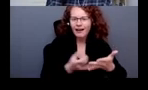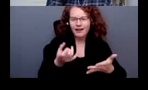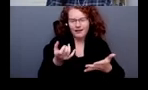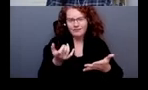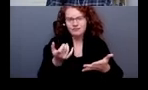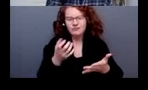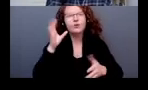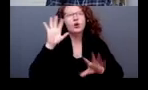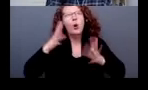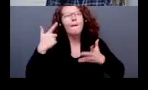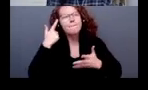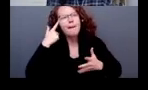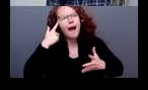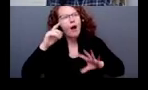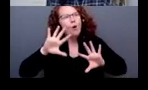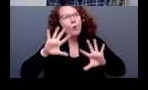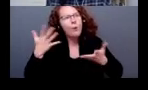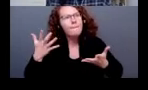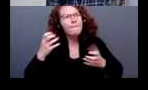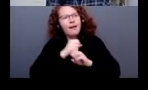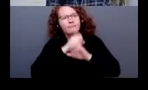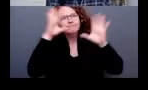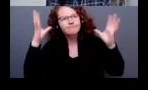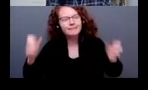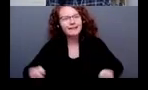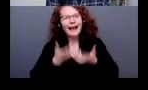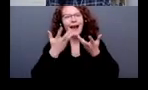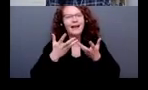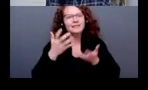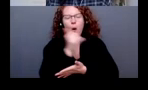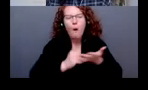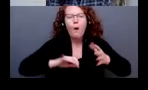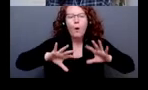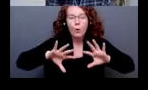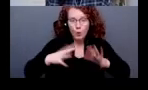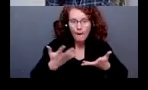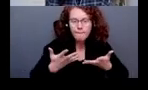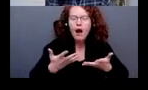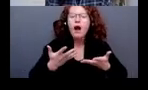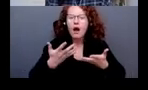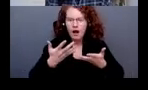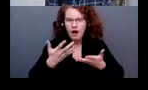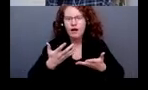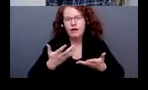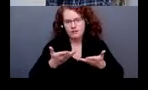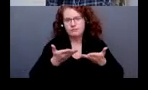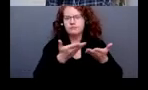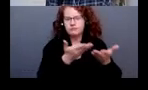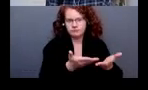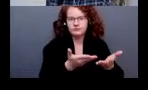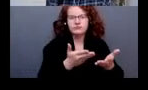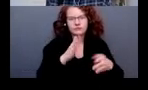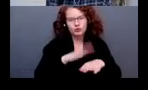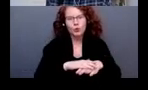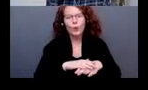recherche-création, elle est venue pas uniquement dans les moyens dont a parlé Anaïs, mais elle est venue aussi dans la façon de